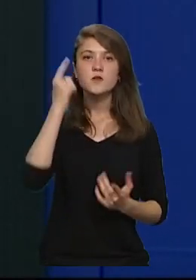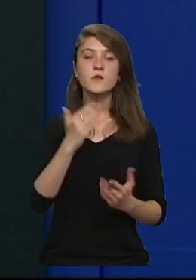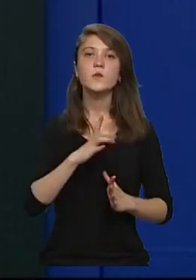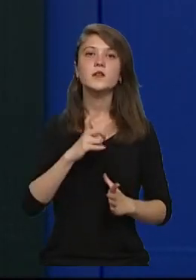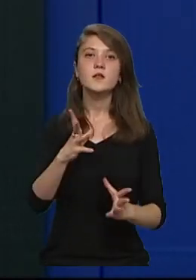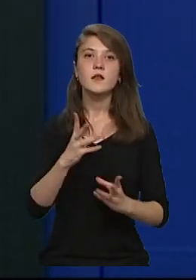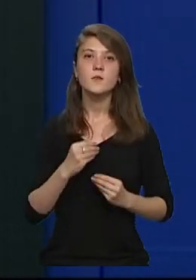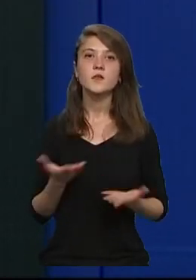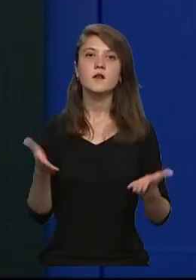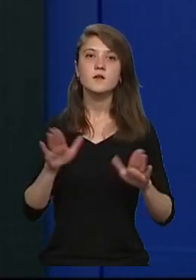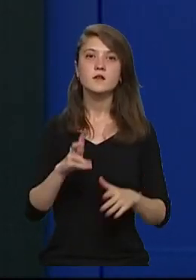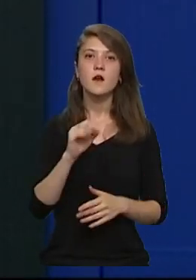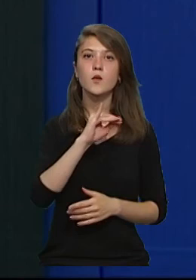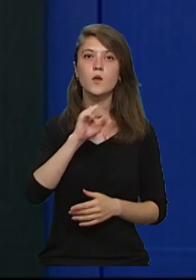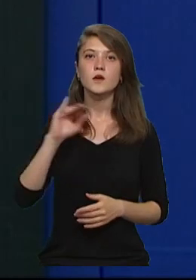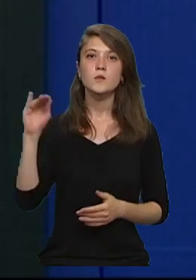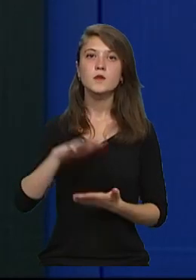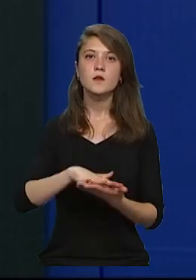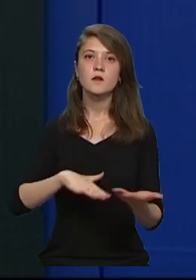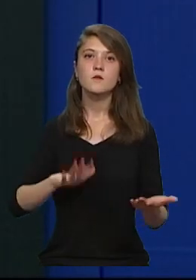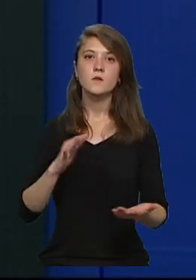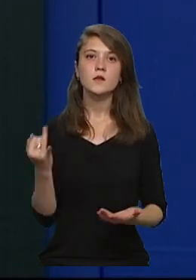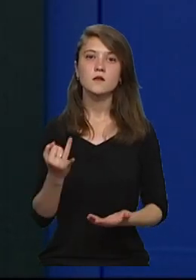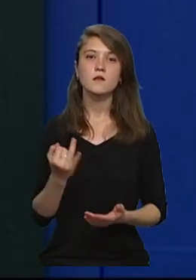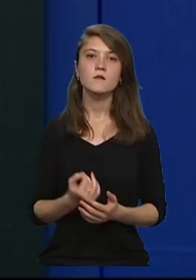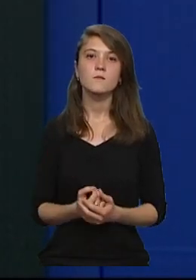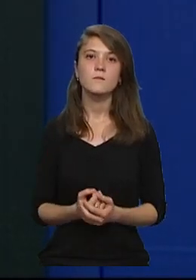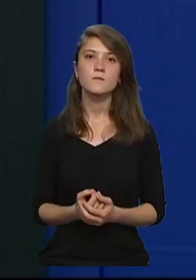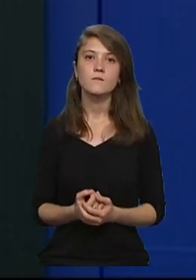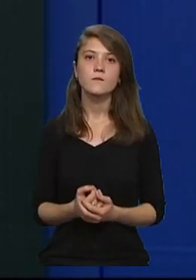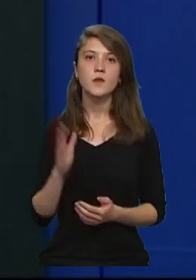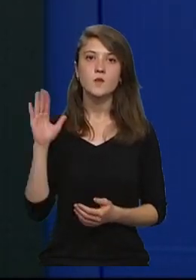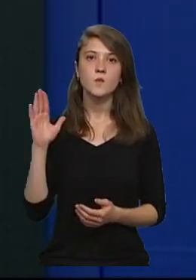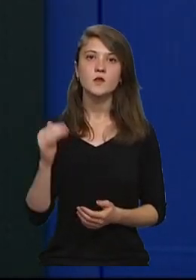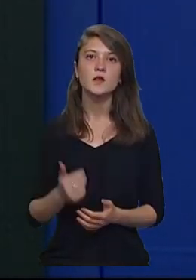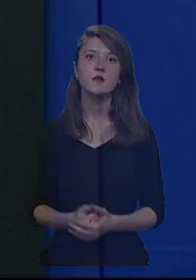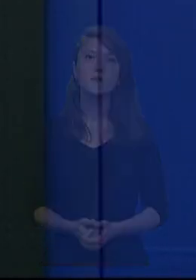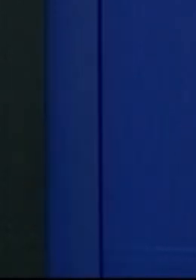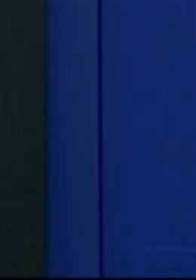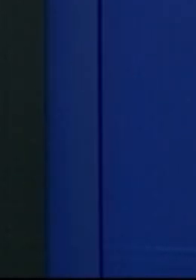нами. Залишайтеся на UA Житомир. Далі цікаво також вистачає. До побачення.